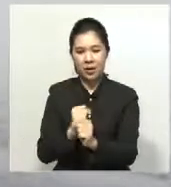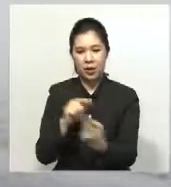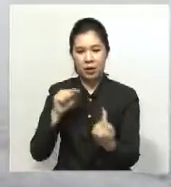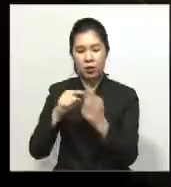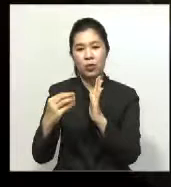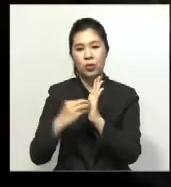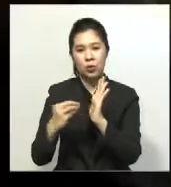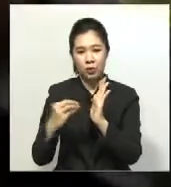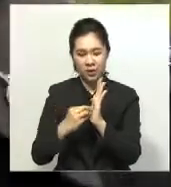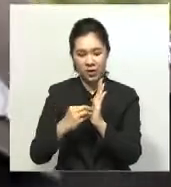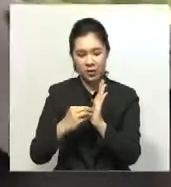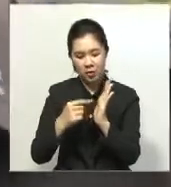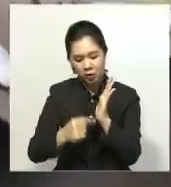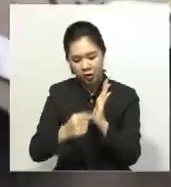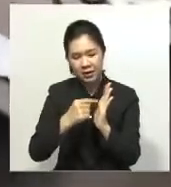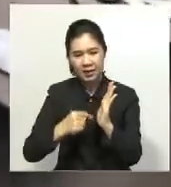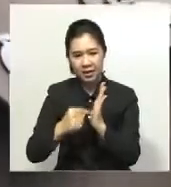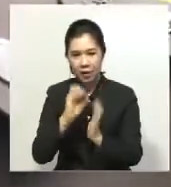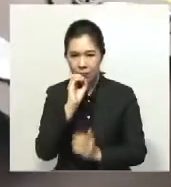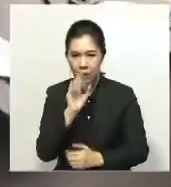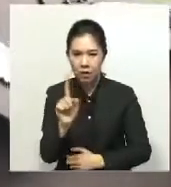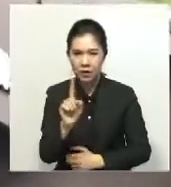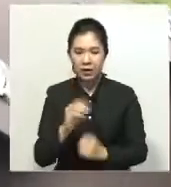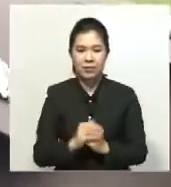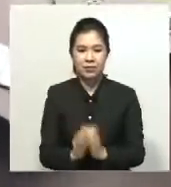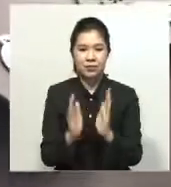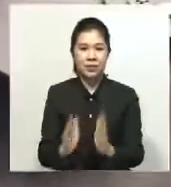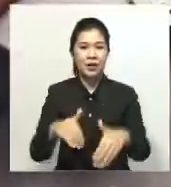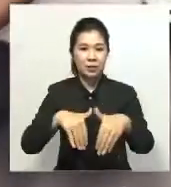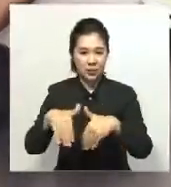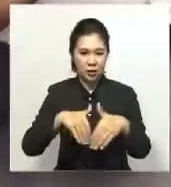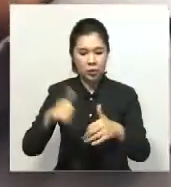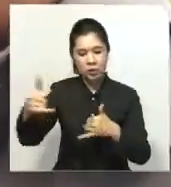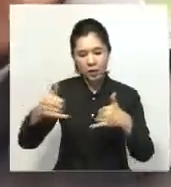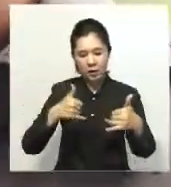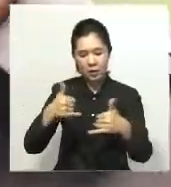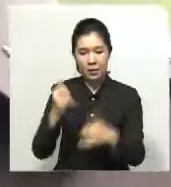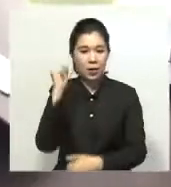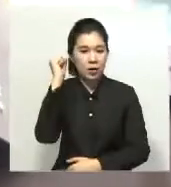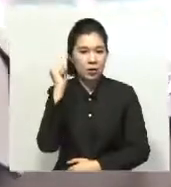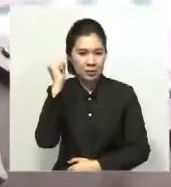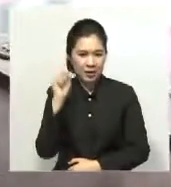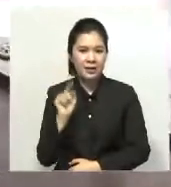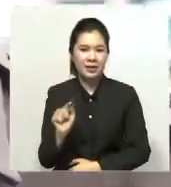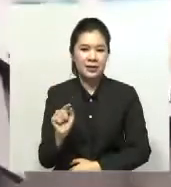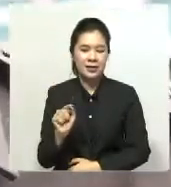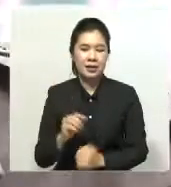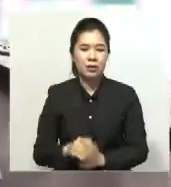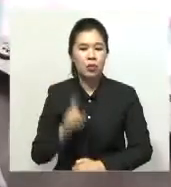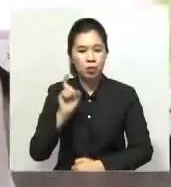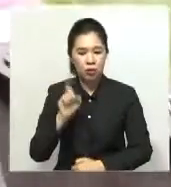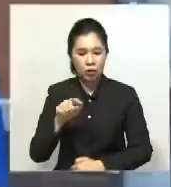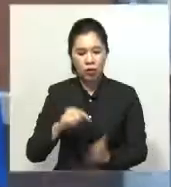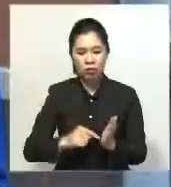ขตกรุงเทพมหานครและปริมณฑลบอกว่าประชาชนที่จะมาใช้บริการรถเมล์ปรับอากาศอันนี้เนี่ยนะคะจะต้อง